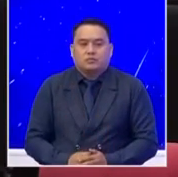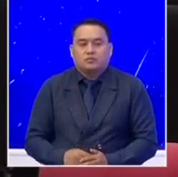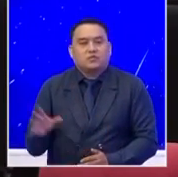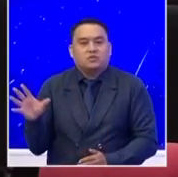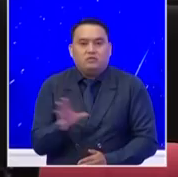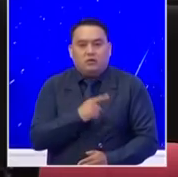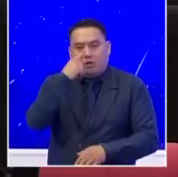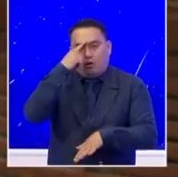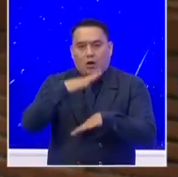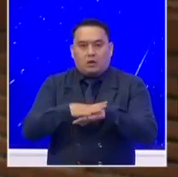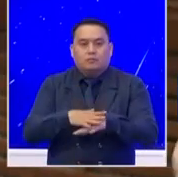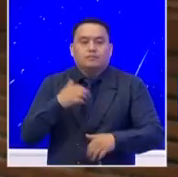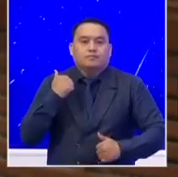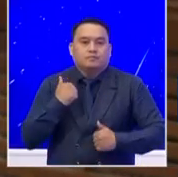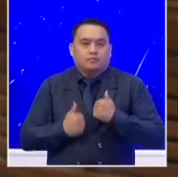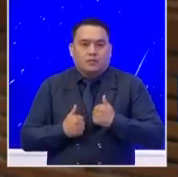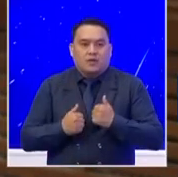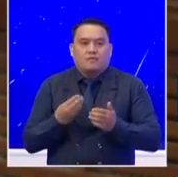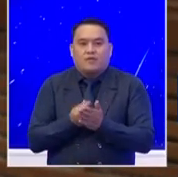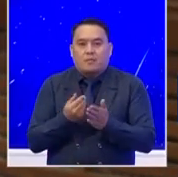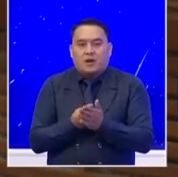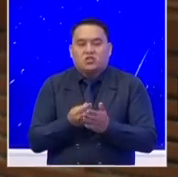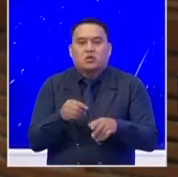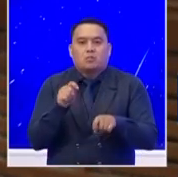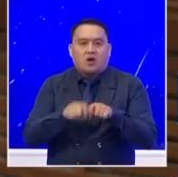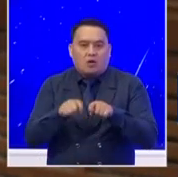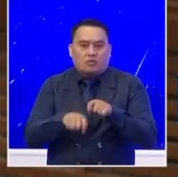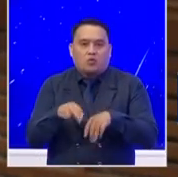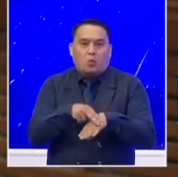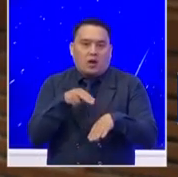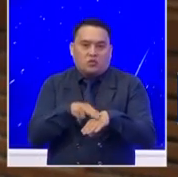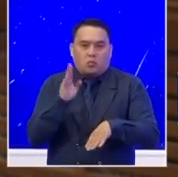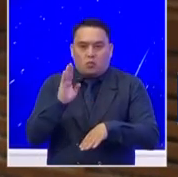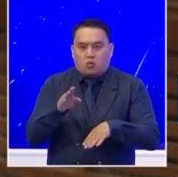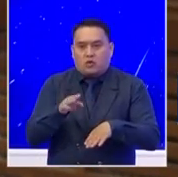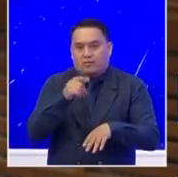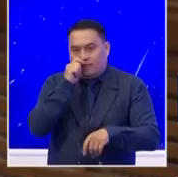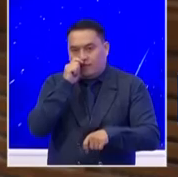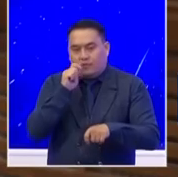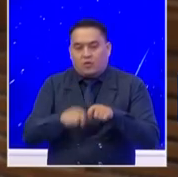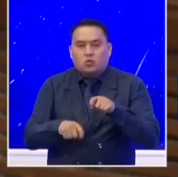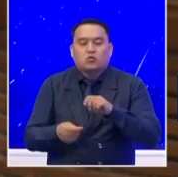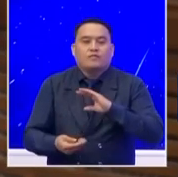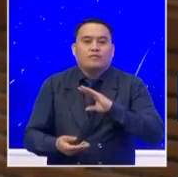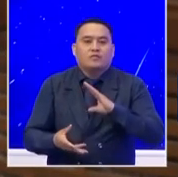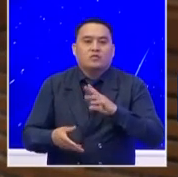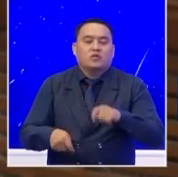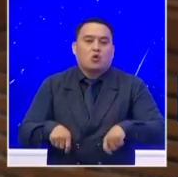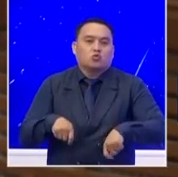акимов предупреждают. Финполиция будет смотреть, где нарушения какие, по своей линии, своими методами.